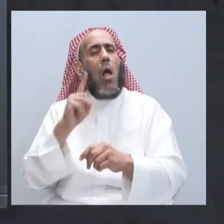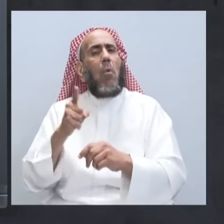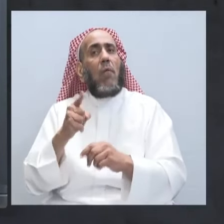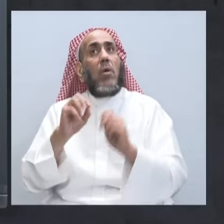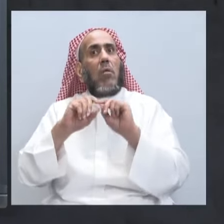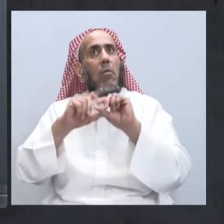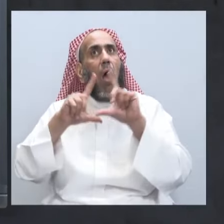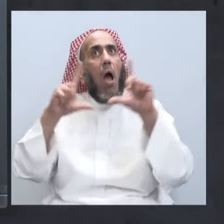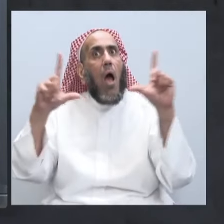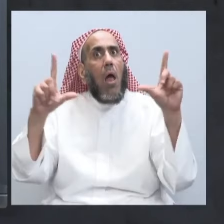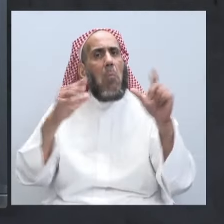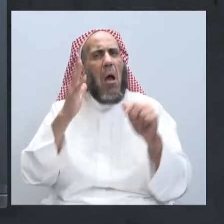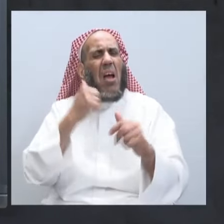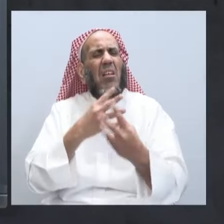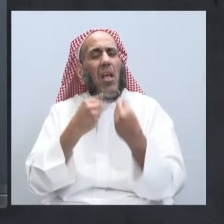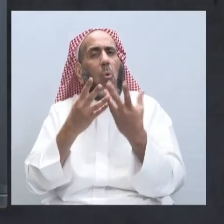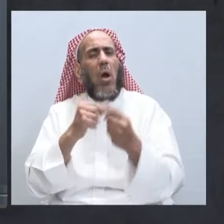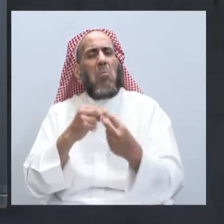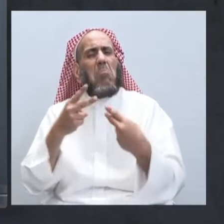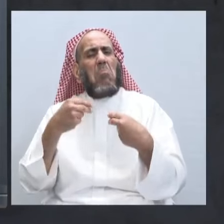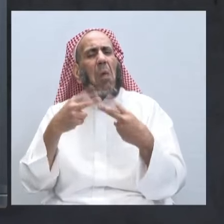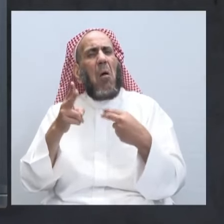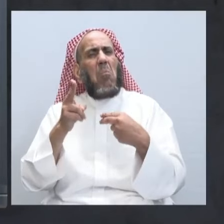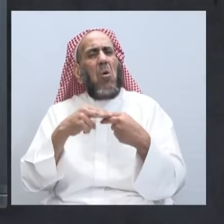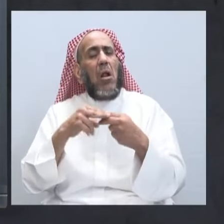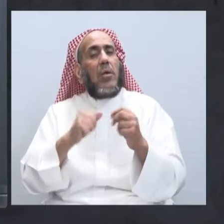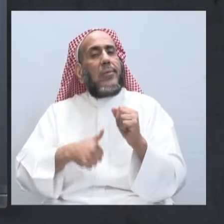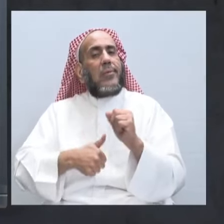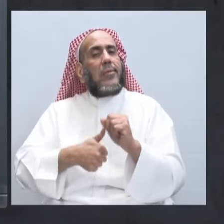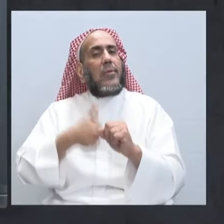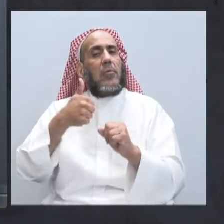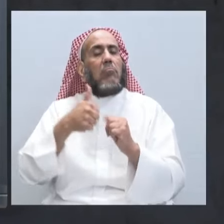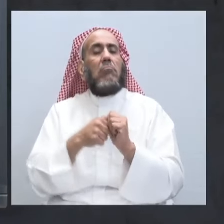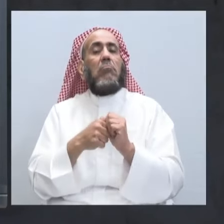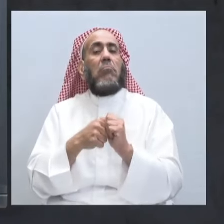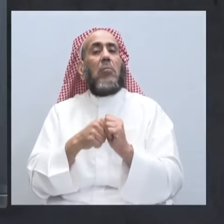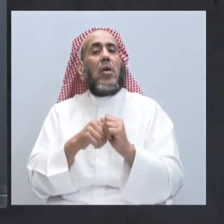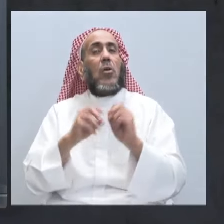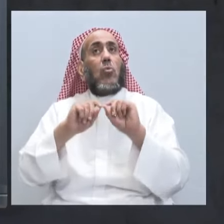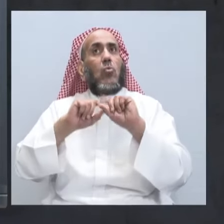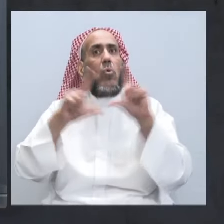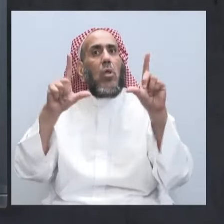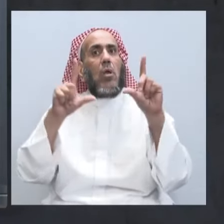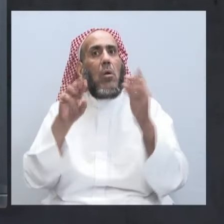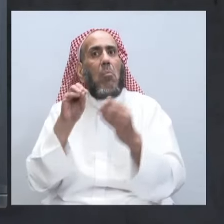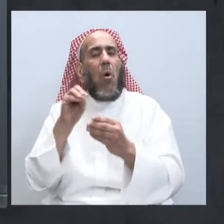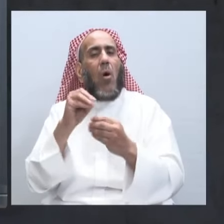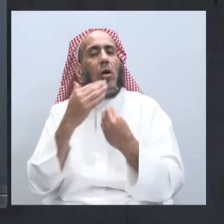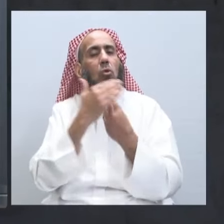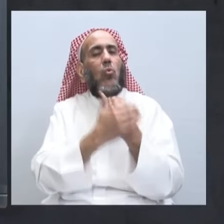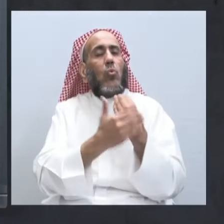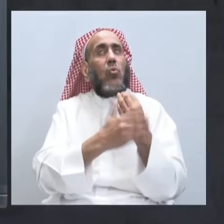ظاهره غير طيب وغير مقبول تستطيع ان تظهر مواطن لطف